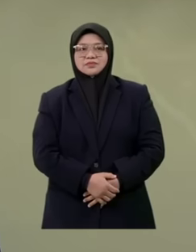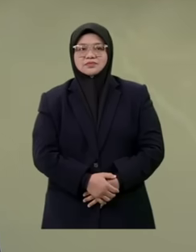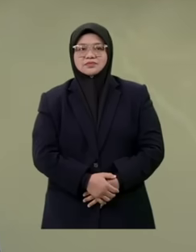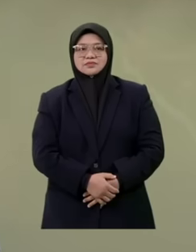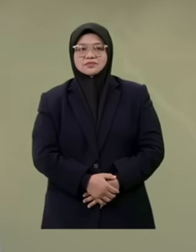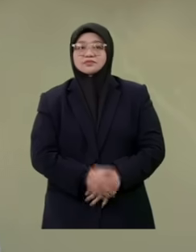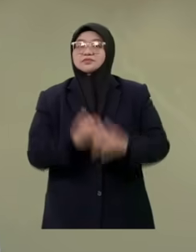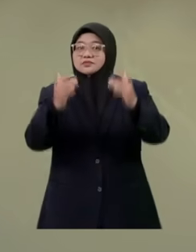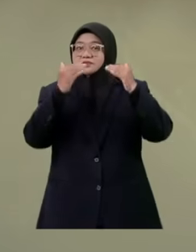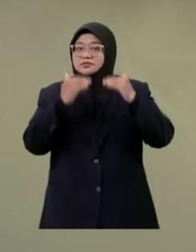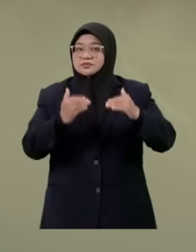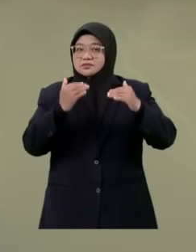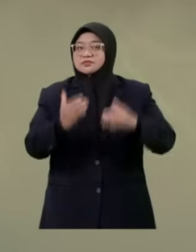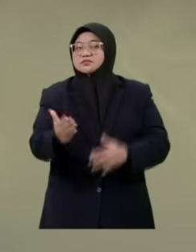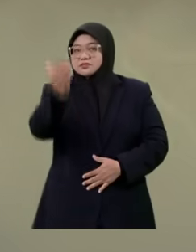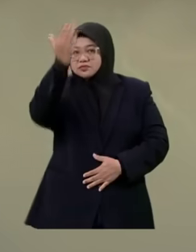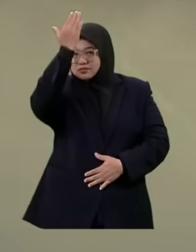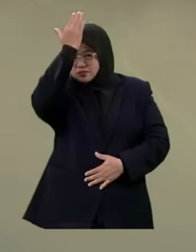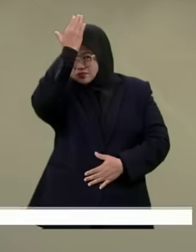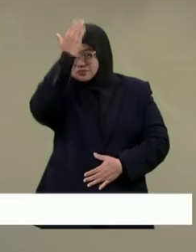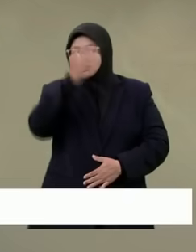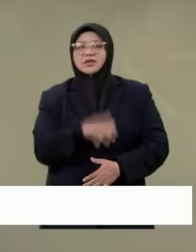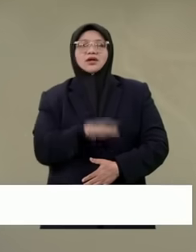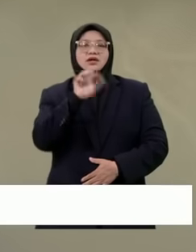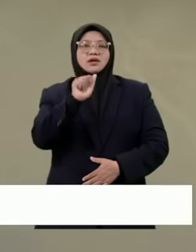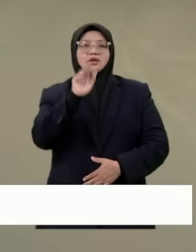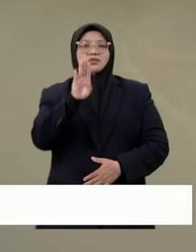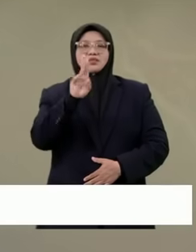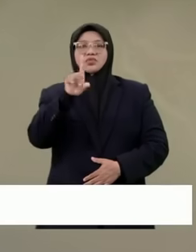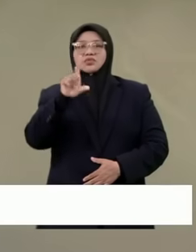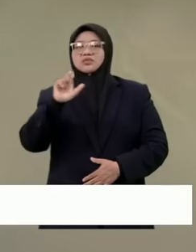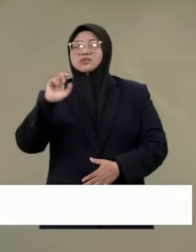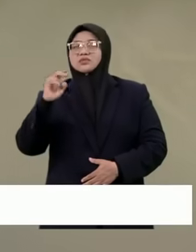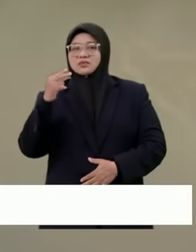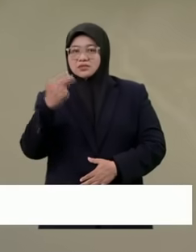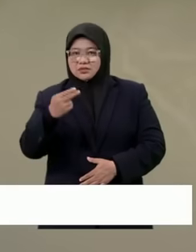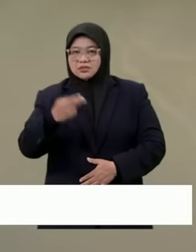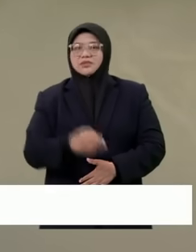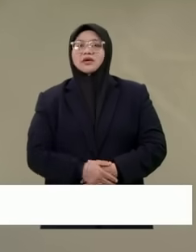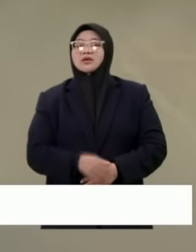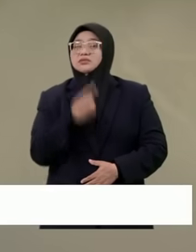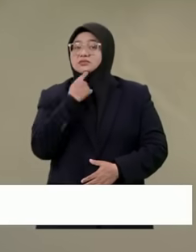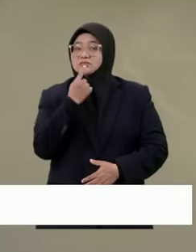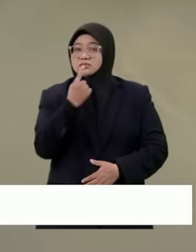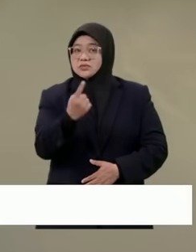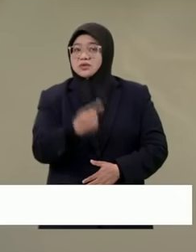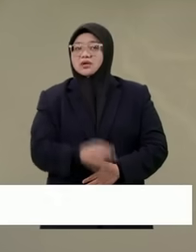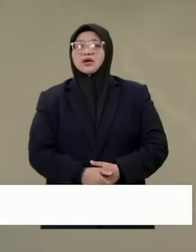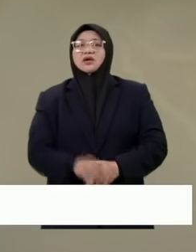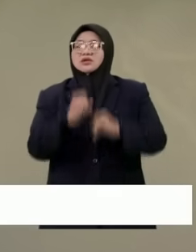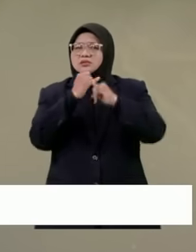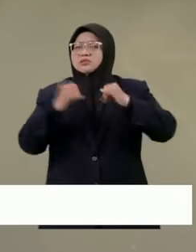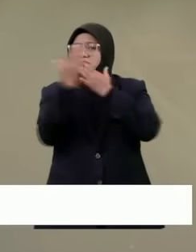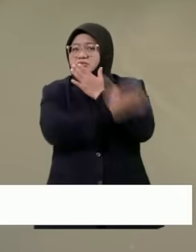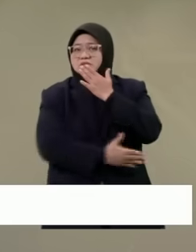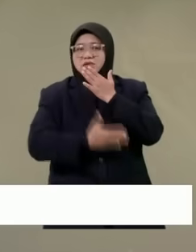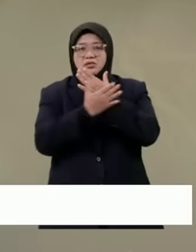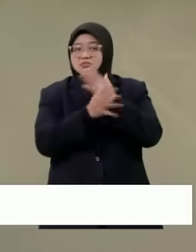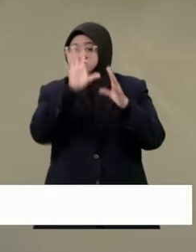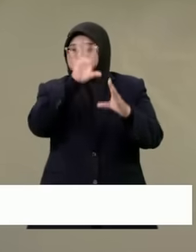seterusnya yang di-pertuan agong al-sultan abdullahri ayatuddin al-mustafa bilah Shah bertitah bahawa istana negara tidak akan